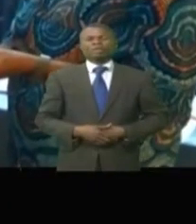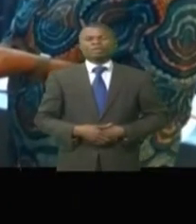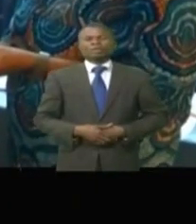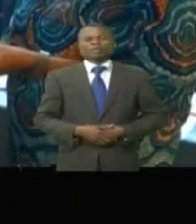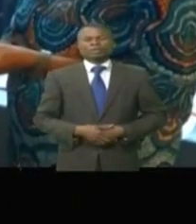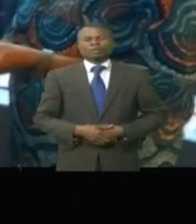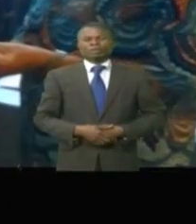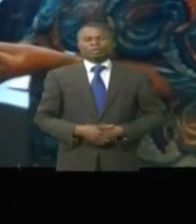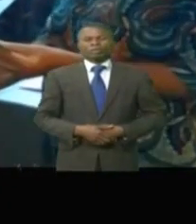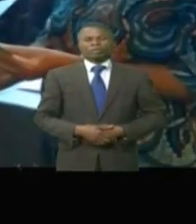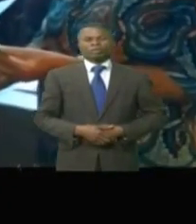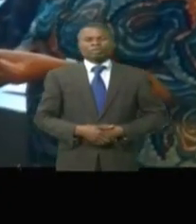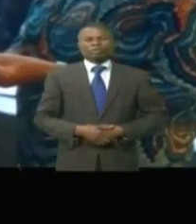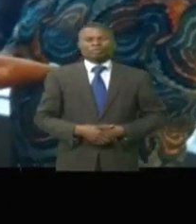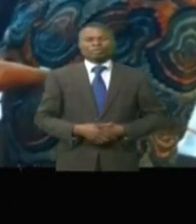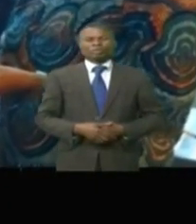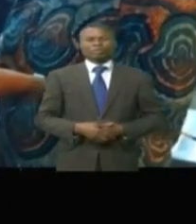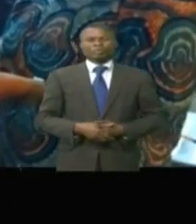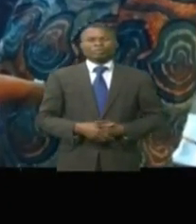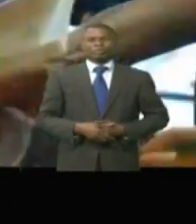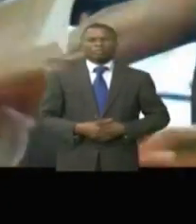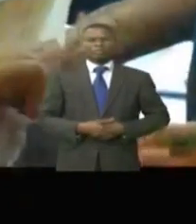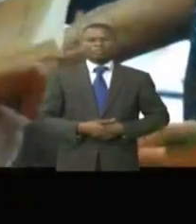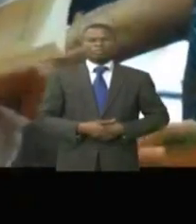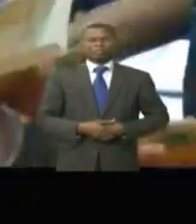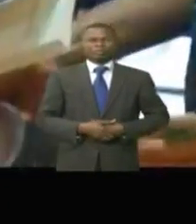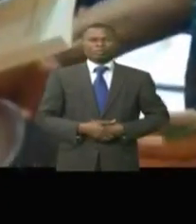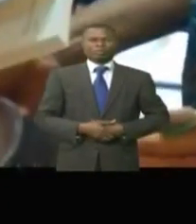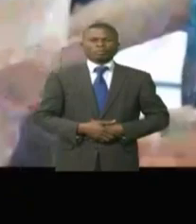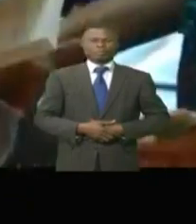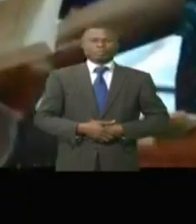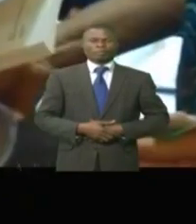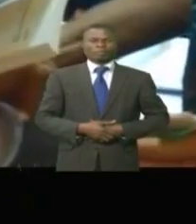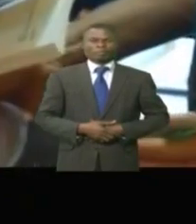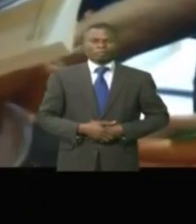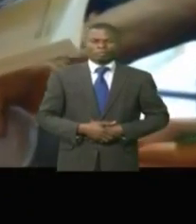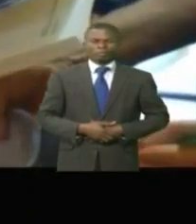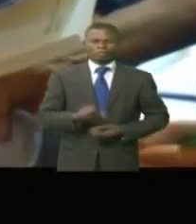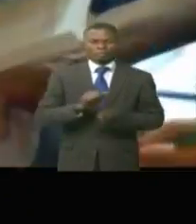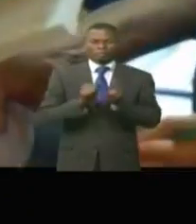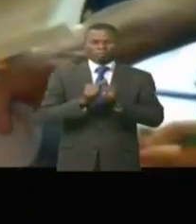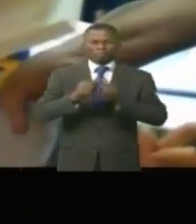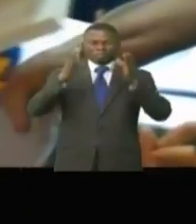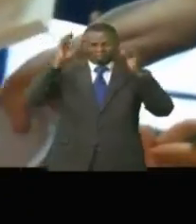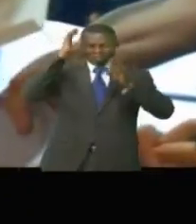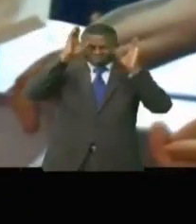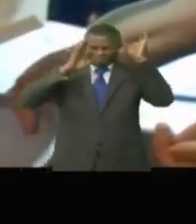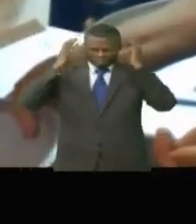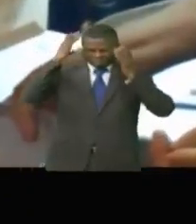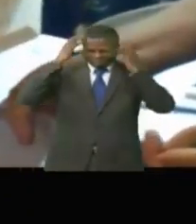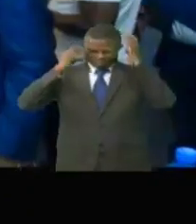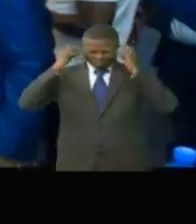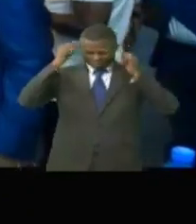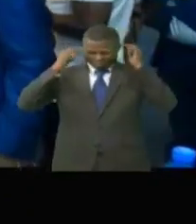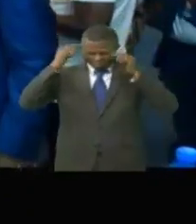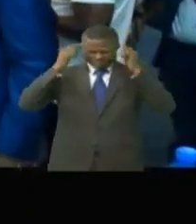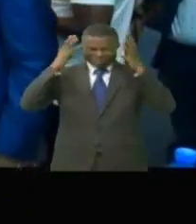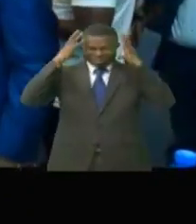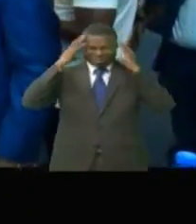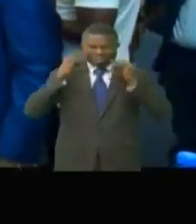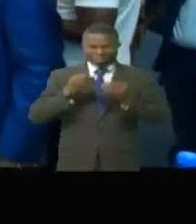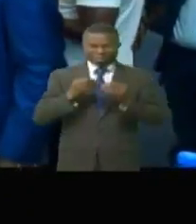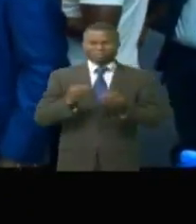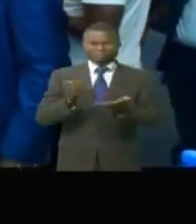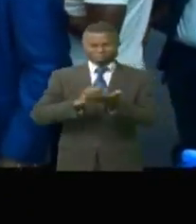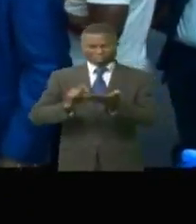Il compte 145 pages et renferme plusieurs informations sur la gestion du traumatisme Cette œuvre scientifique est produite par Tos